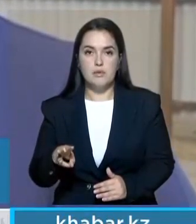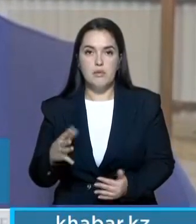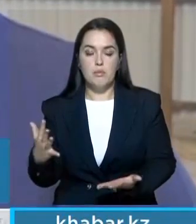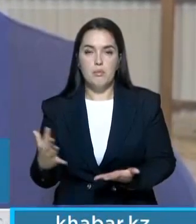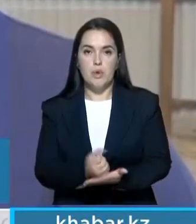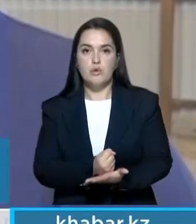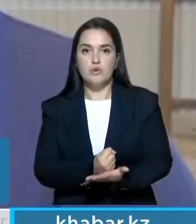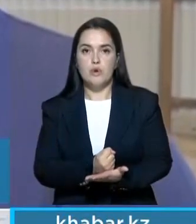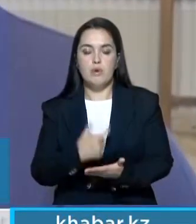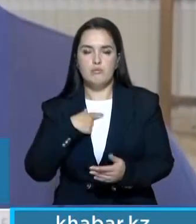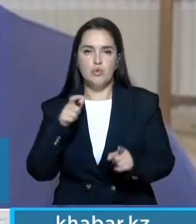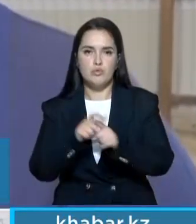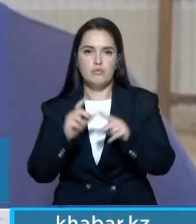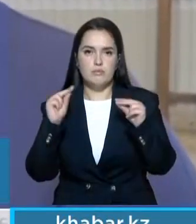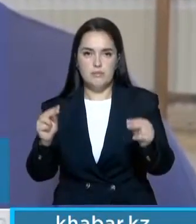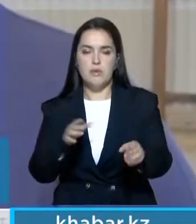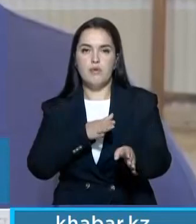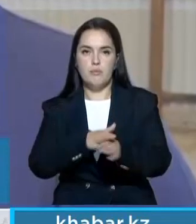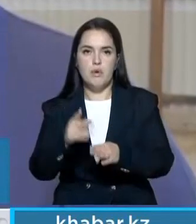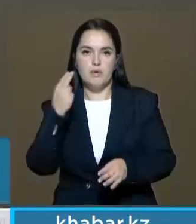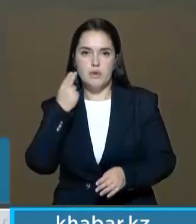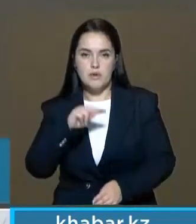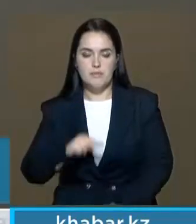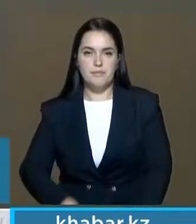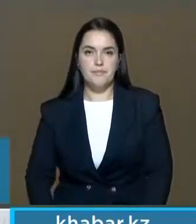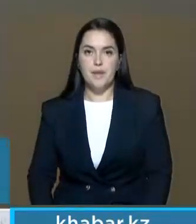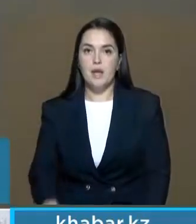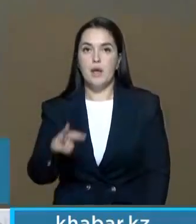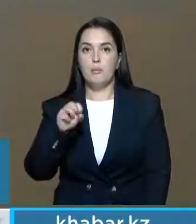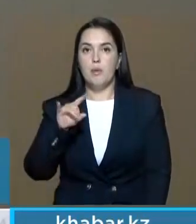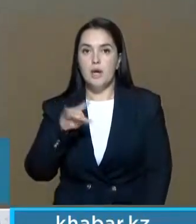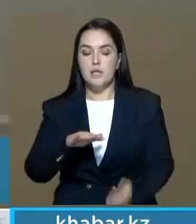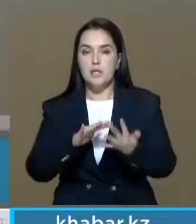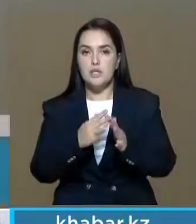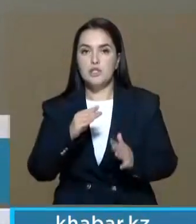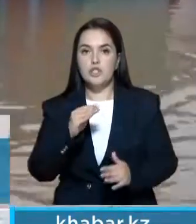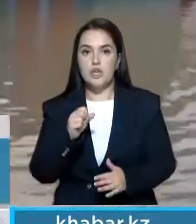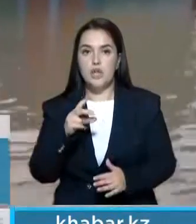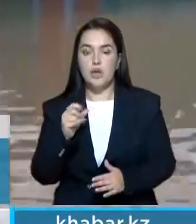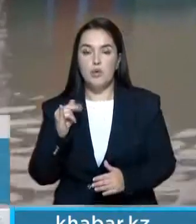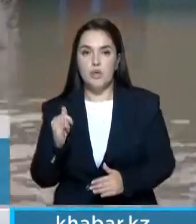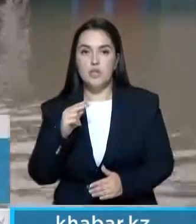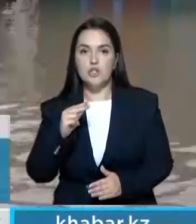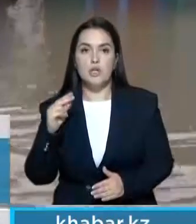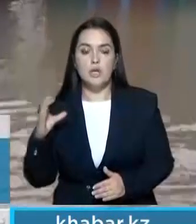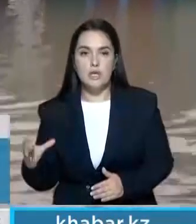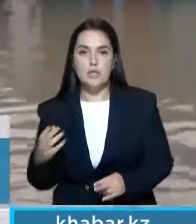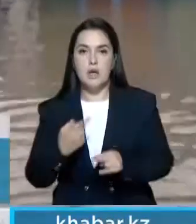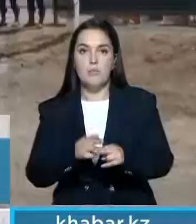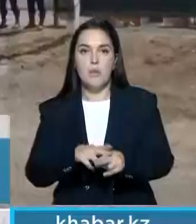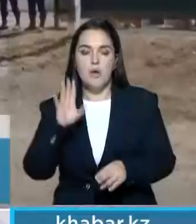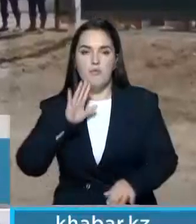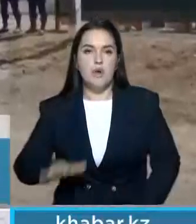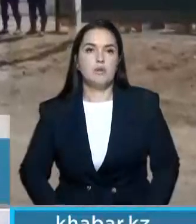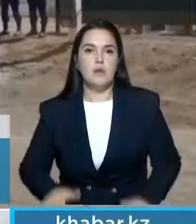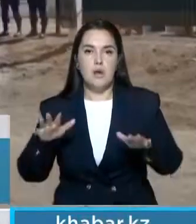Поэтому мы свое слово сдержали, за качество мы отвечаем. В марте селе Жалаулы объявили режим ЧС природного характера. Большая вода